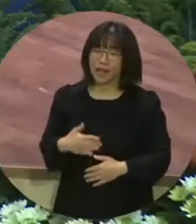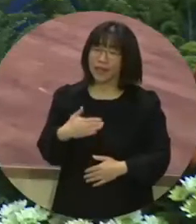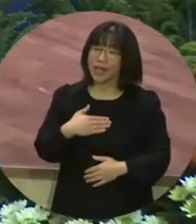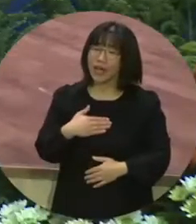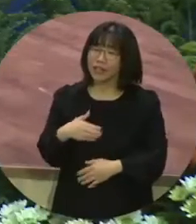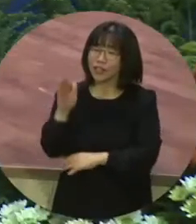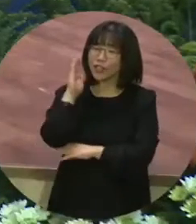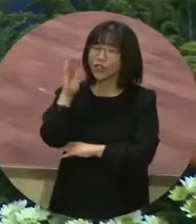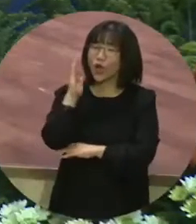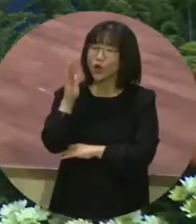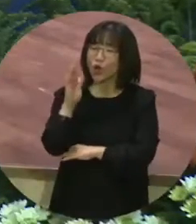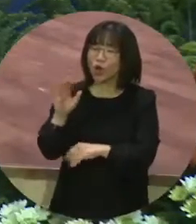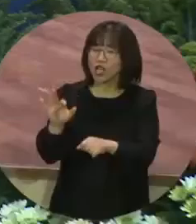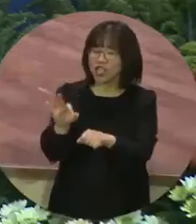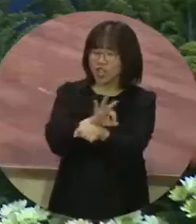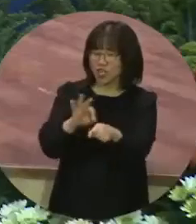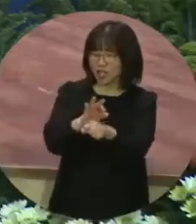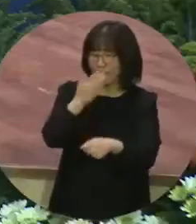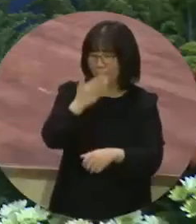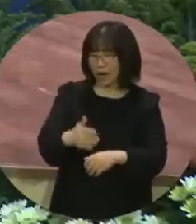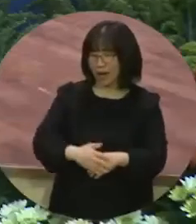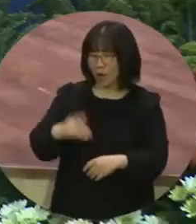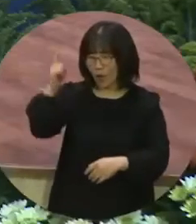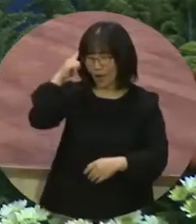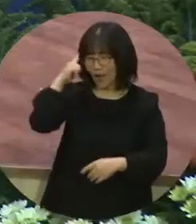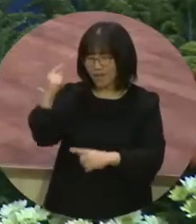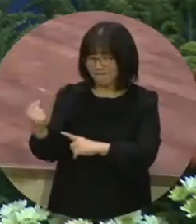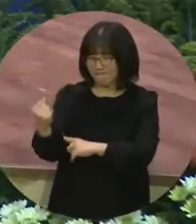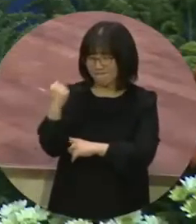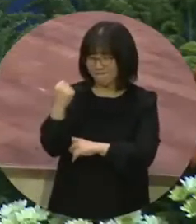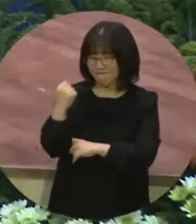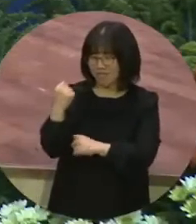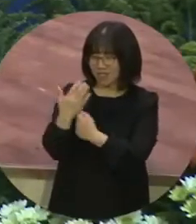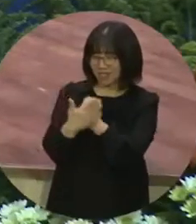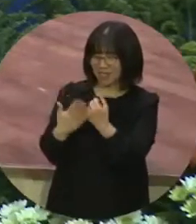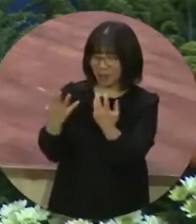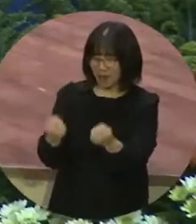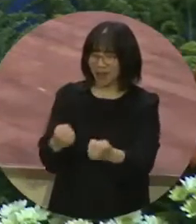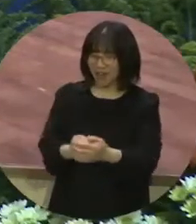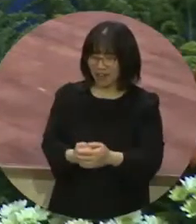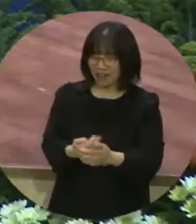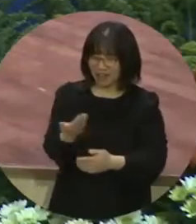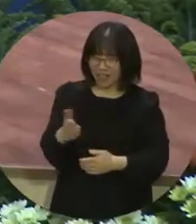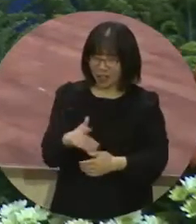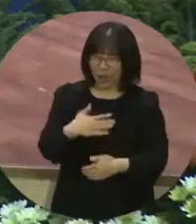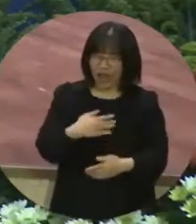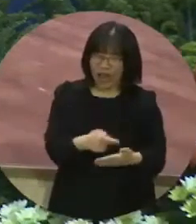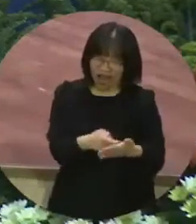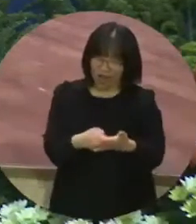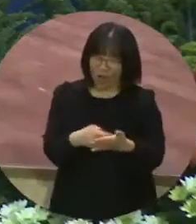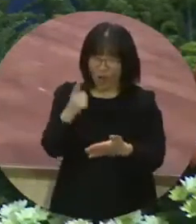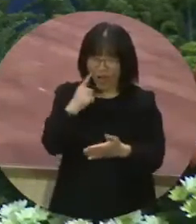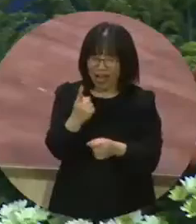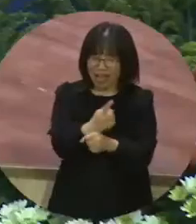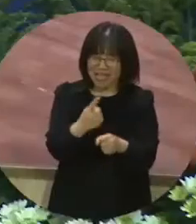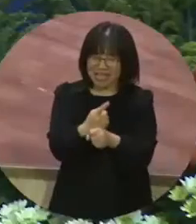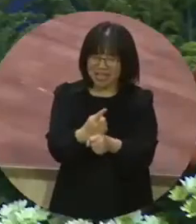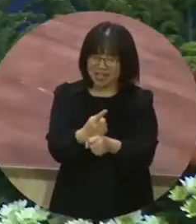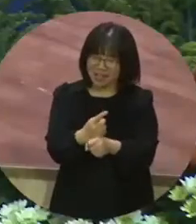설교할 수 있어요. 그 정도로 내 에너지가 있어요. 그런데 절제합니다. 30분, 40분, 1시간 안에 끝내야 되니까.